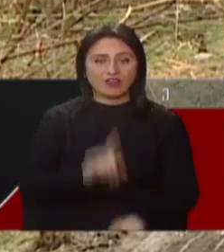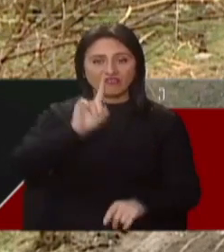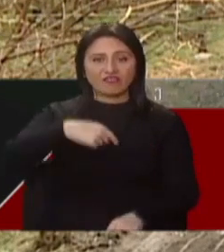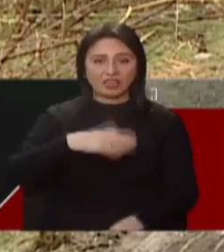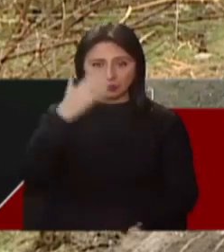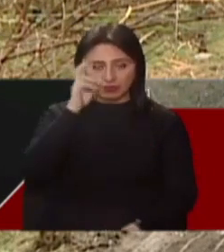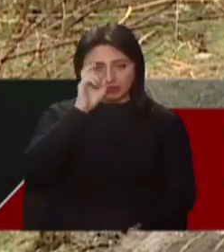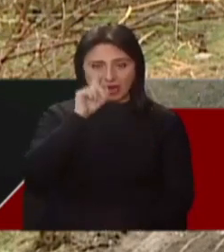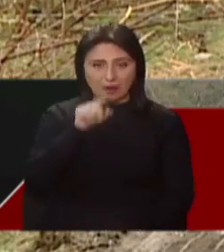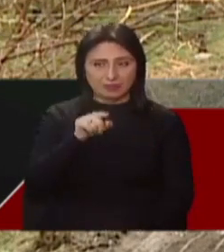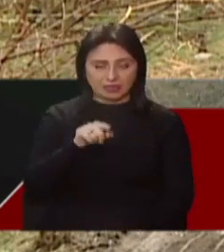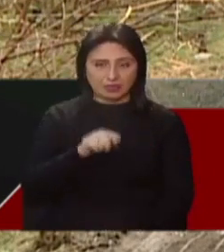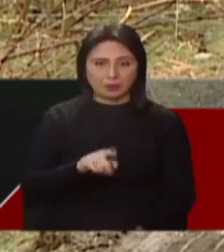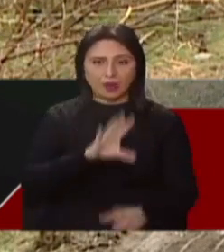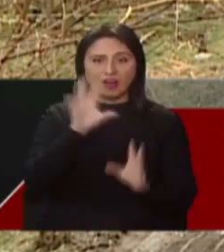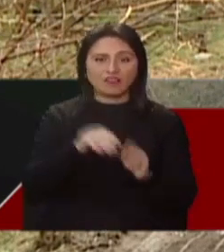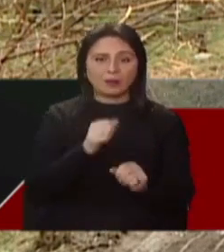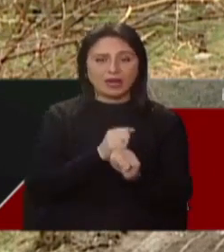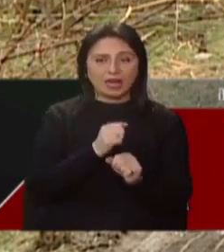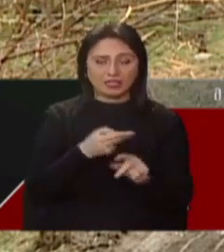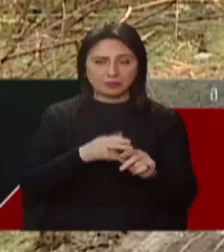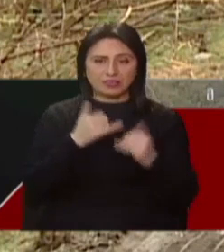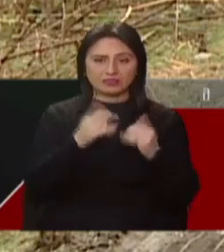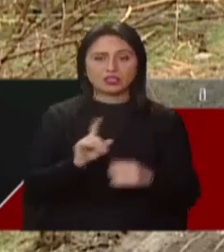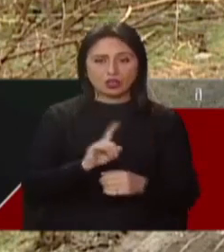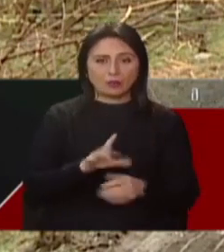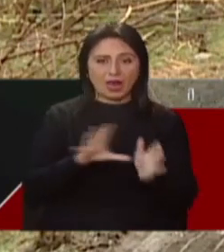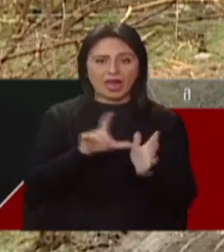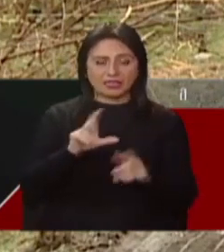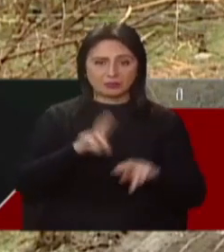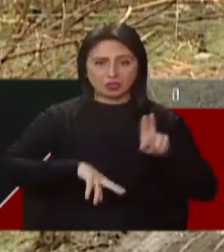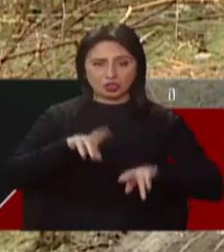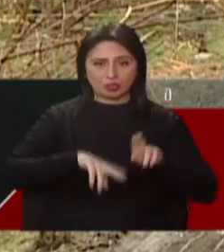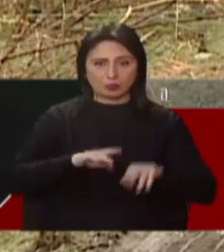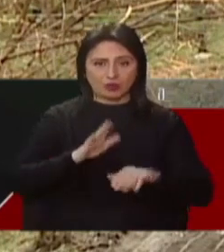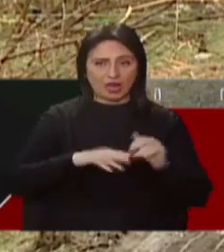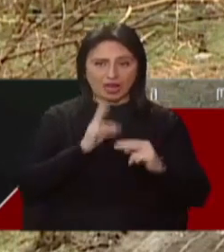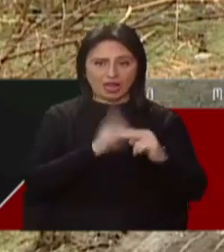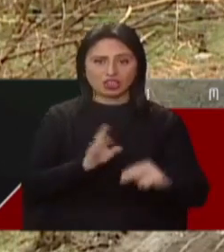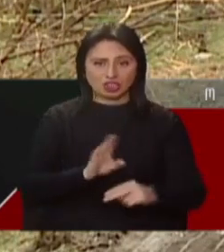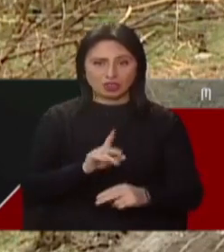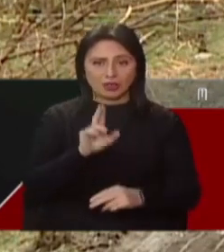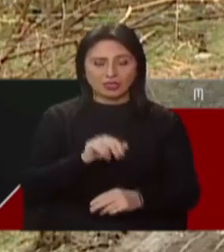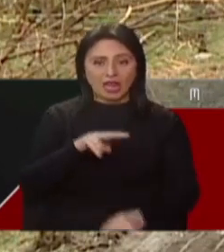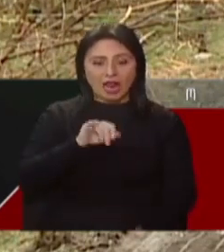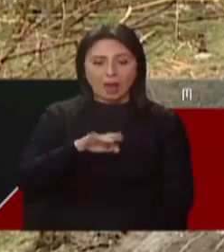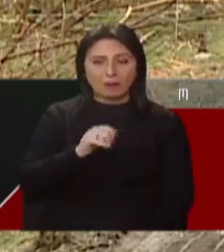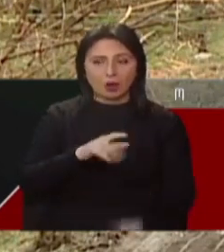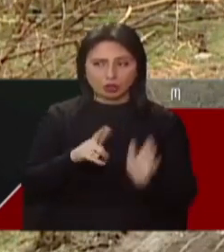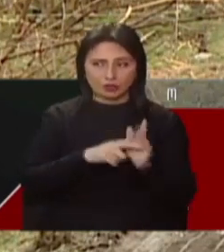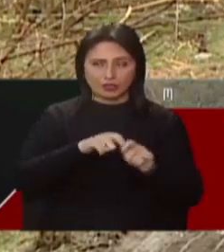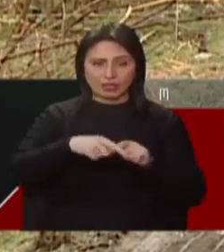ვალდებულია სახელმწიფო ყველაფერი გააკეთოს იმისთვის, რომ ჰესის მშენებლობაში ხელი არ შეეშალოს და ლაფანყურიდან